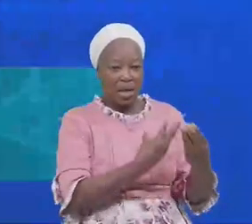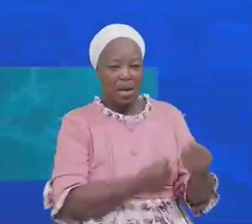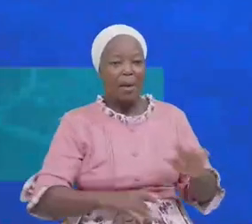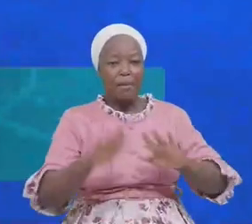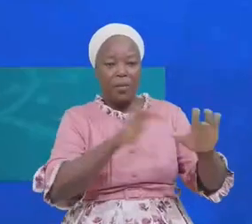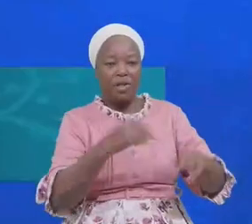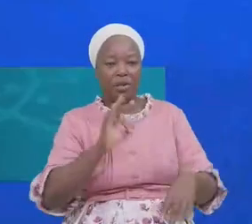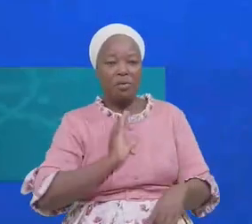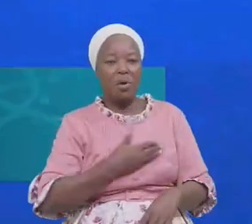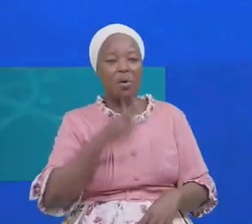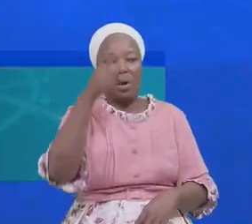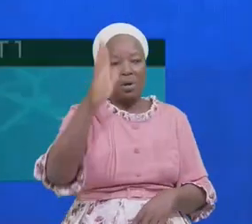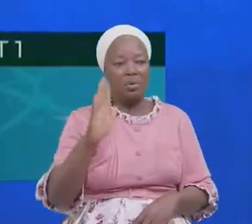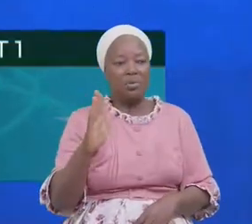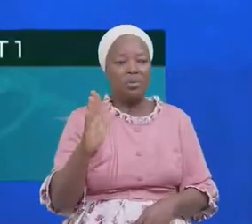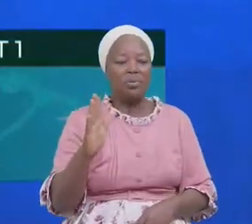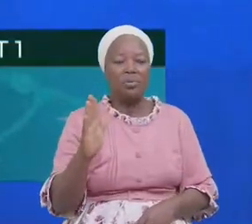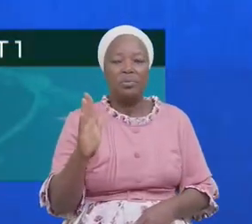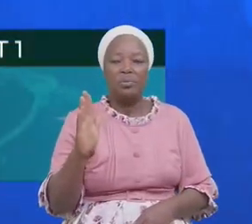Grâce aux entrailles de la miséricorde de notre Dieu.